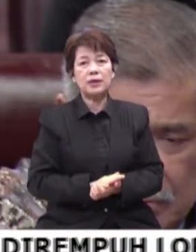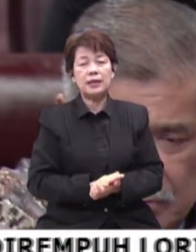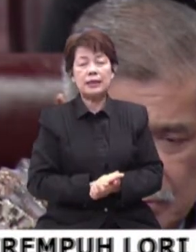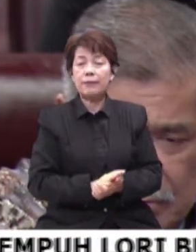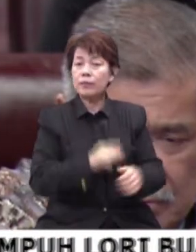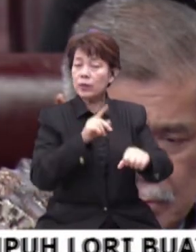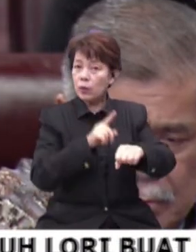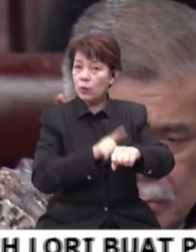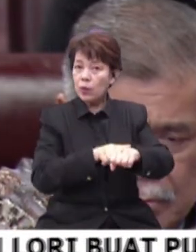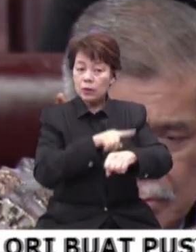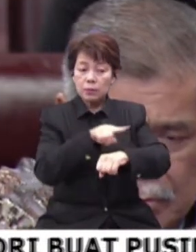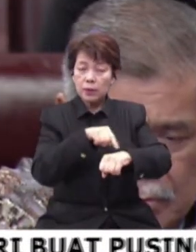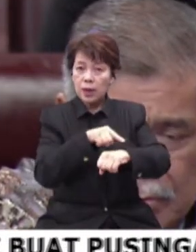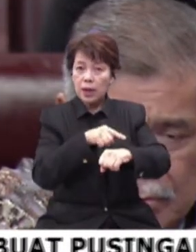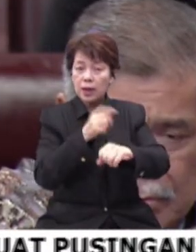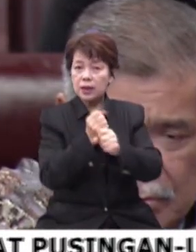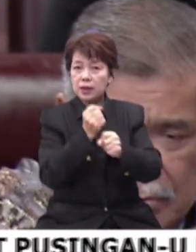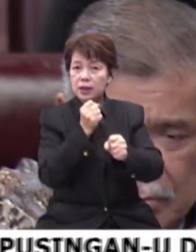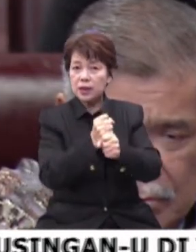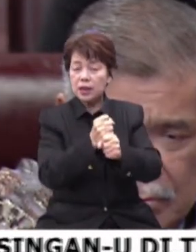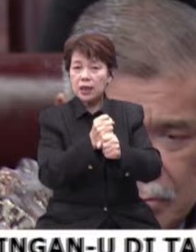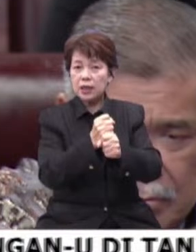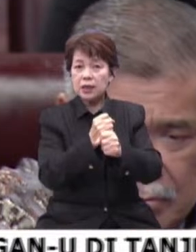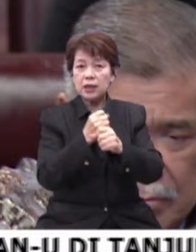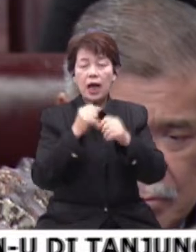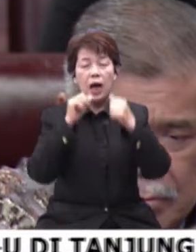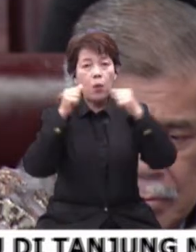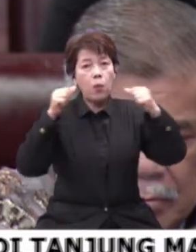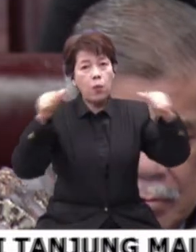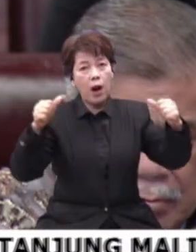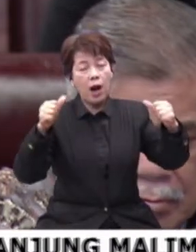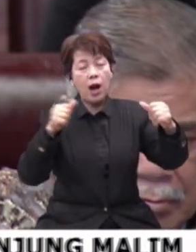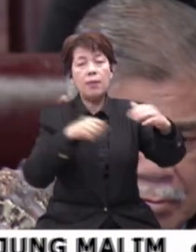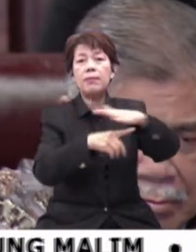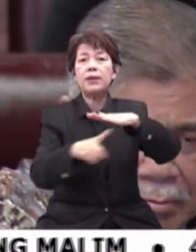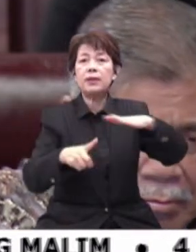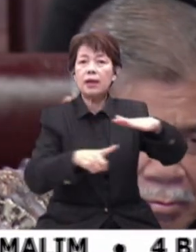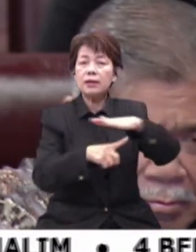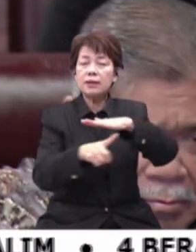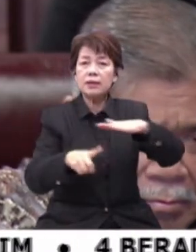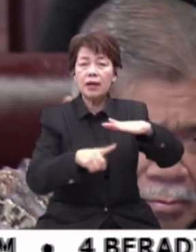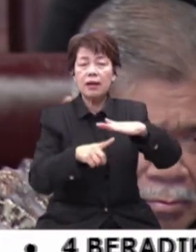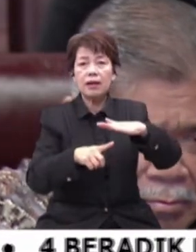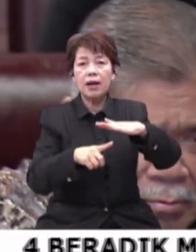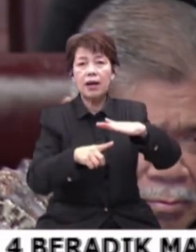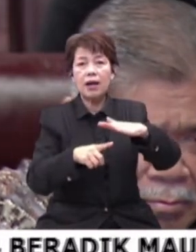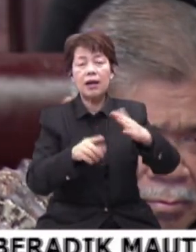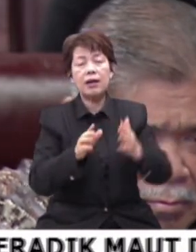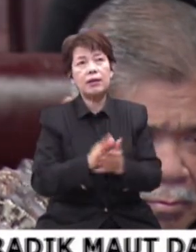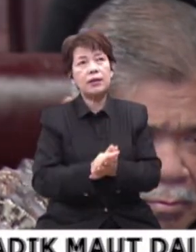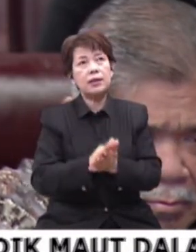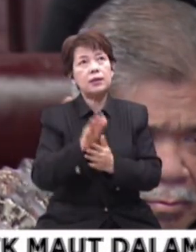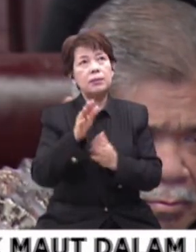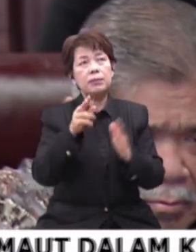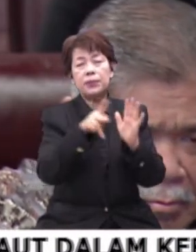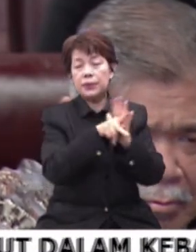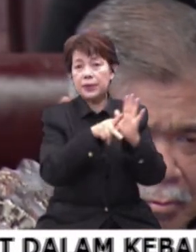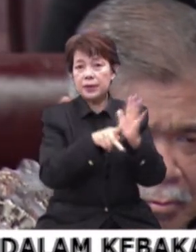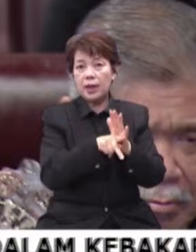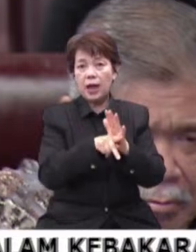bekerja bagi pegawai prima dan awam adalah berdasarkan perintah Allah bab di 1974